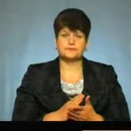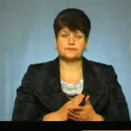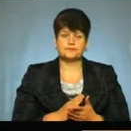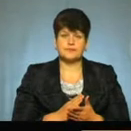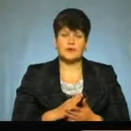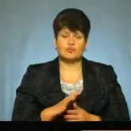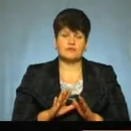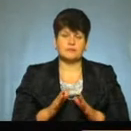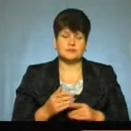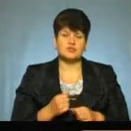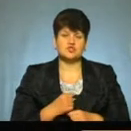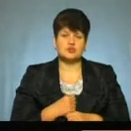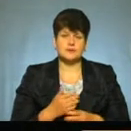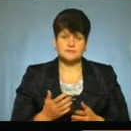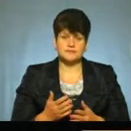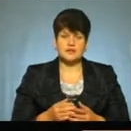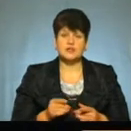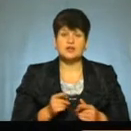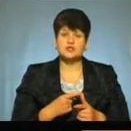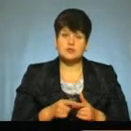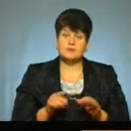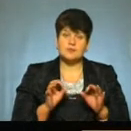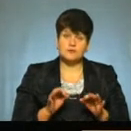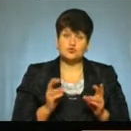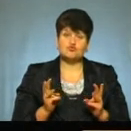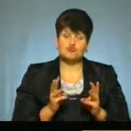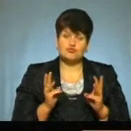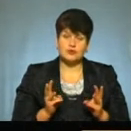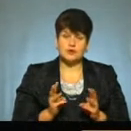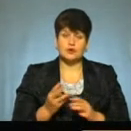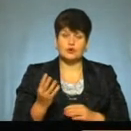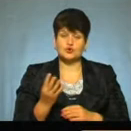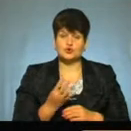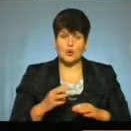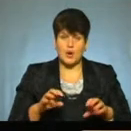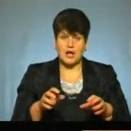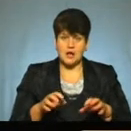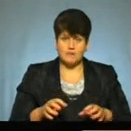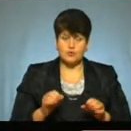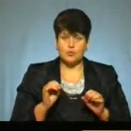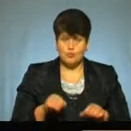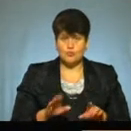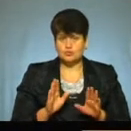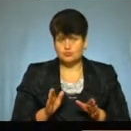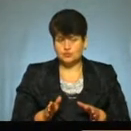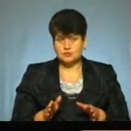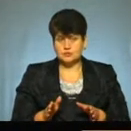бували такі випадки, на жаль. Чи правда, що горіння одночасно 4 конфорок може призвести також до